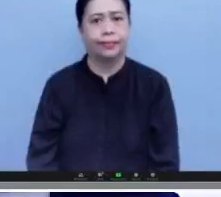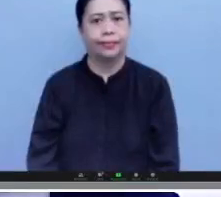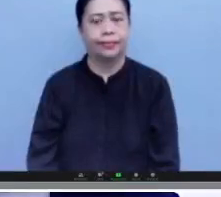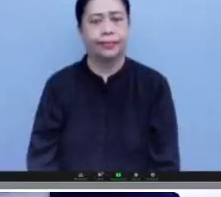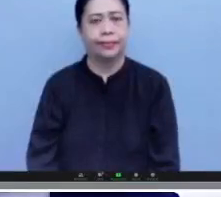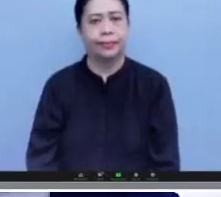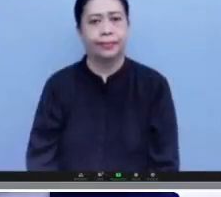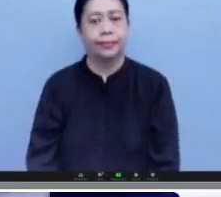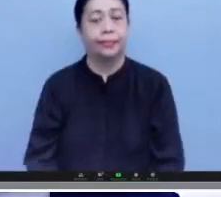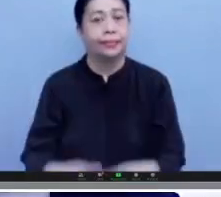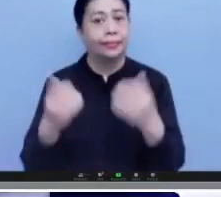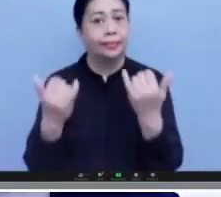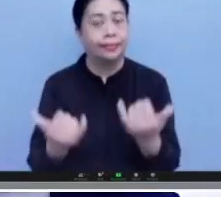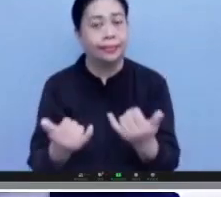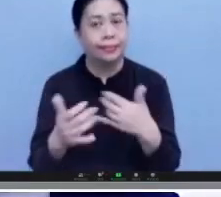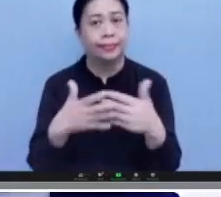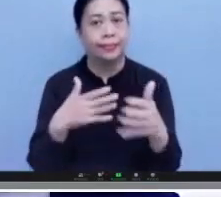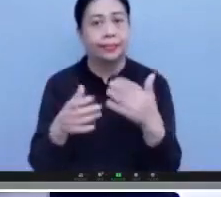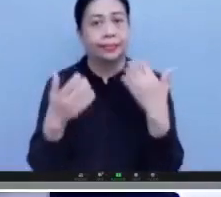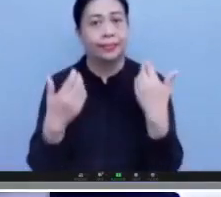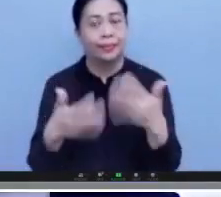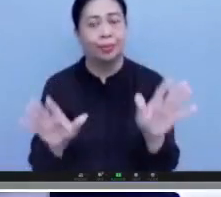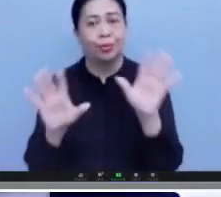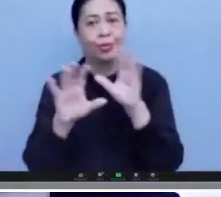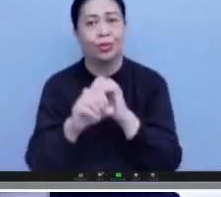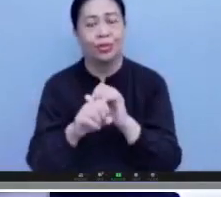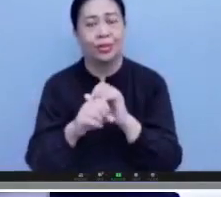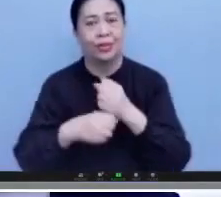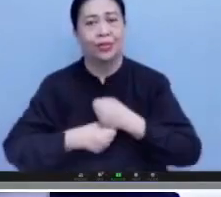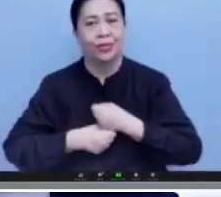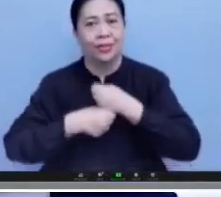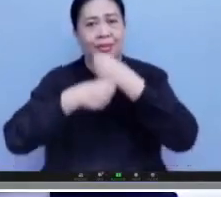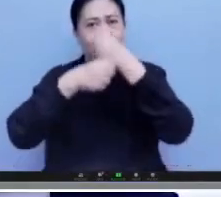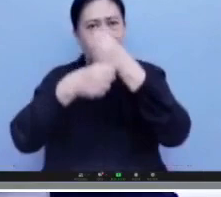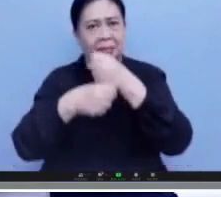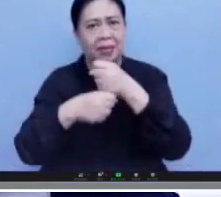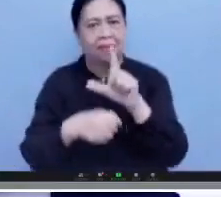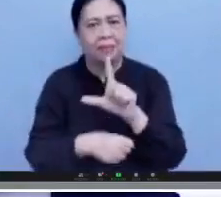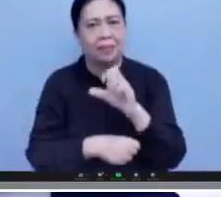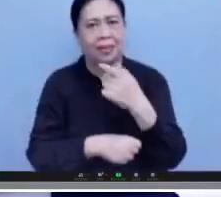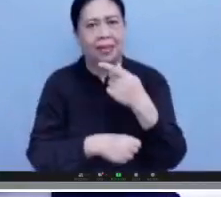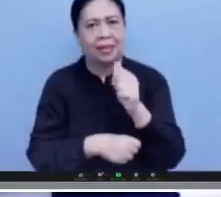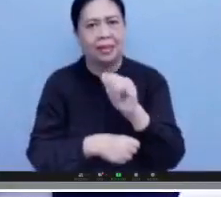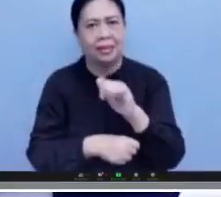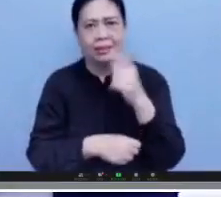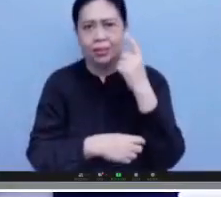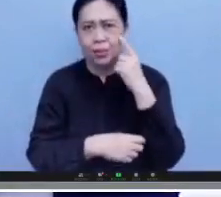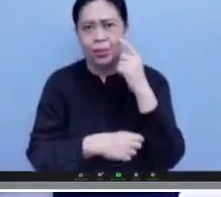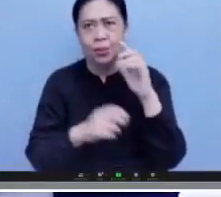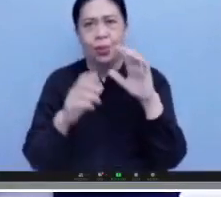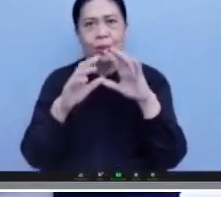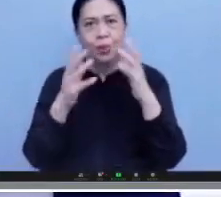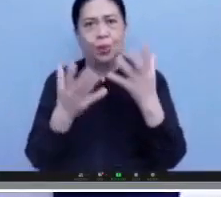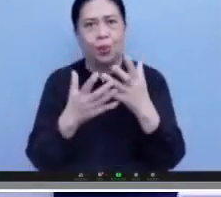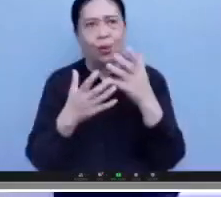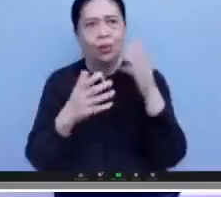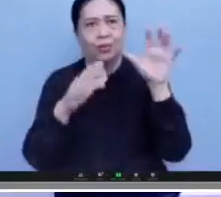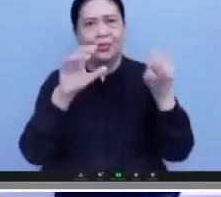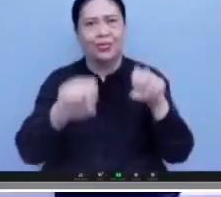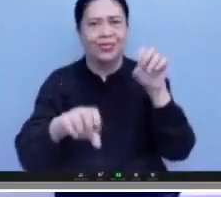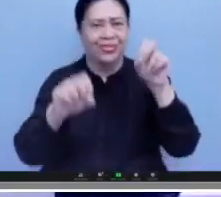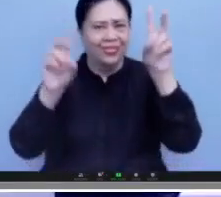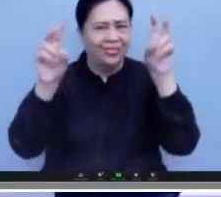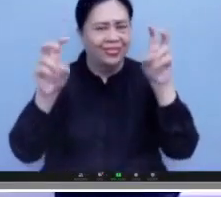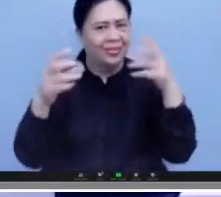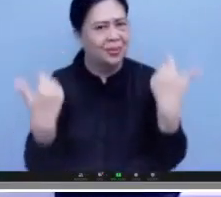Eto naman, kahit tapos na yung Voltes 5 Legacy, balita ko, ready na ito para sa world domination. Aba? Aba, ibang klase